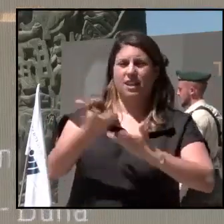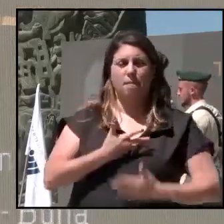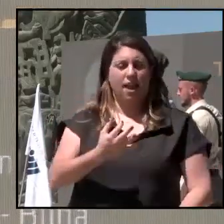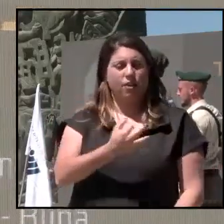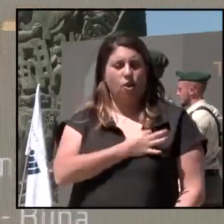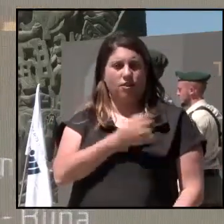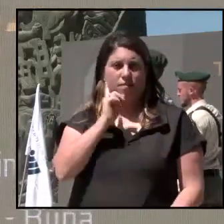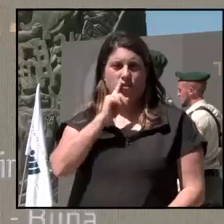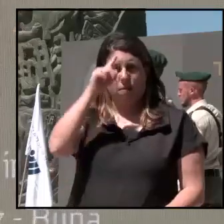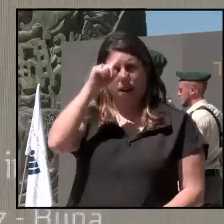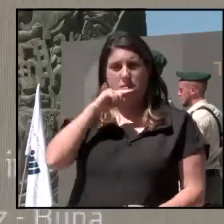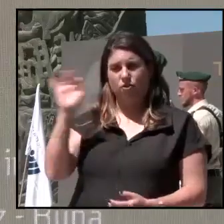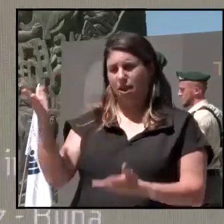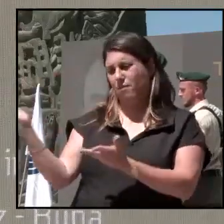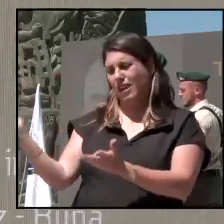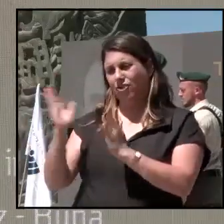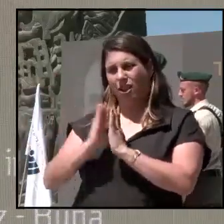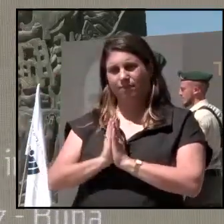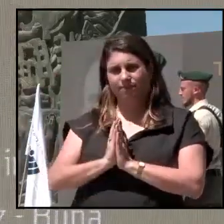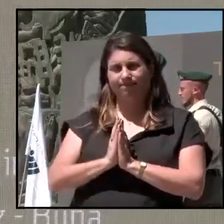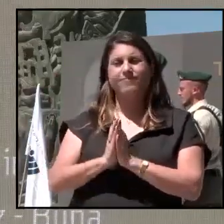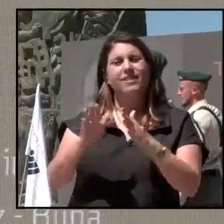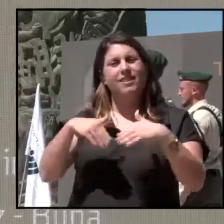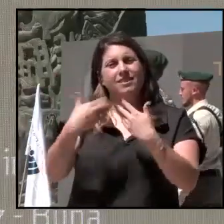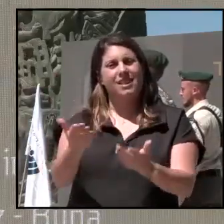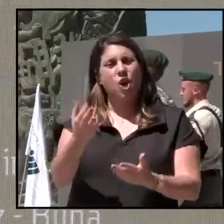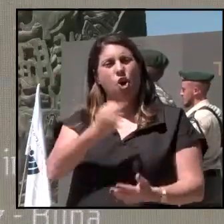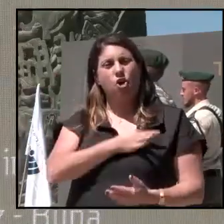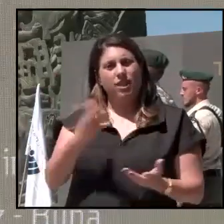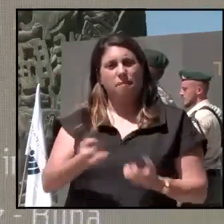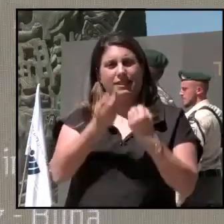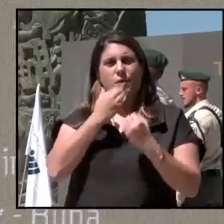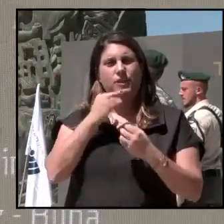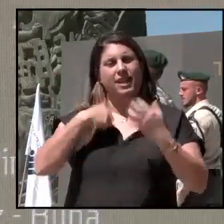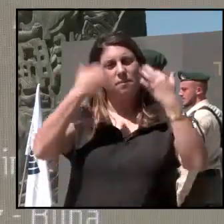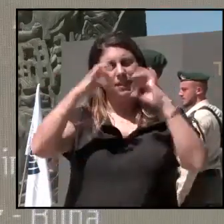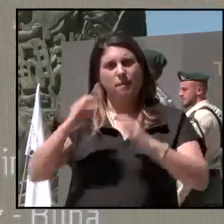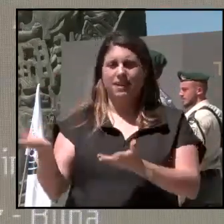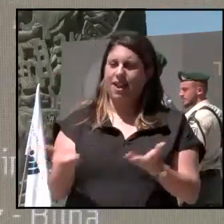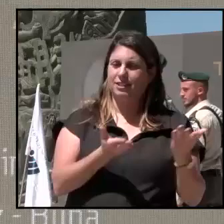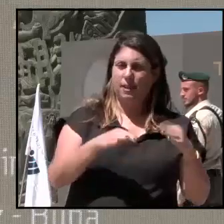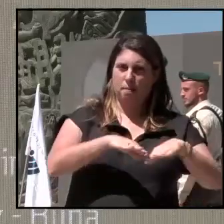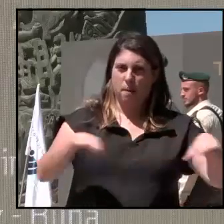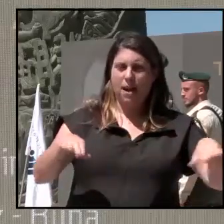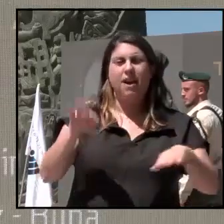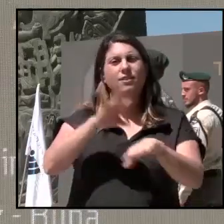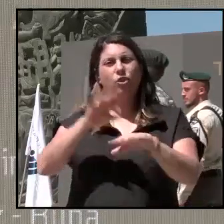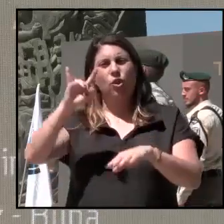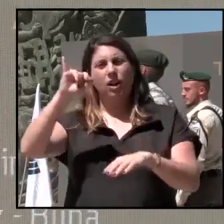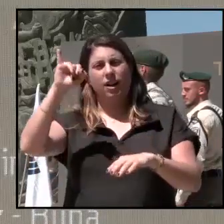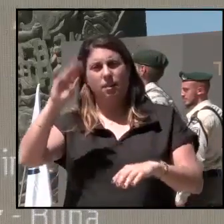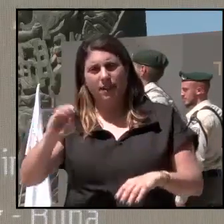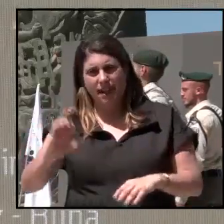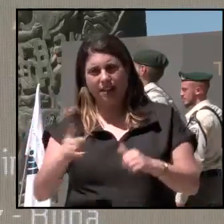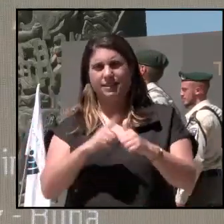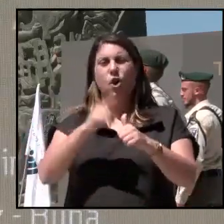אביך. בבקשה. להענקת אות המציל היהודי, אני מתכבד להזמין אל הבמה את דוקטור חיים כץ, את עורך